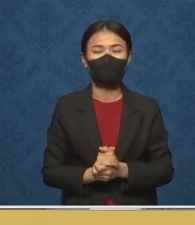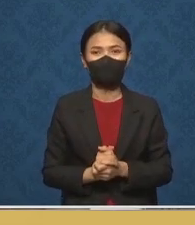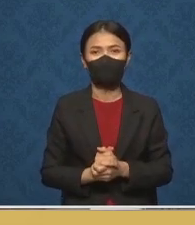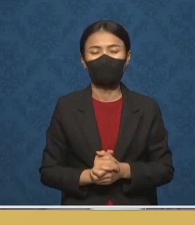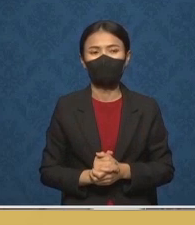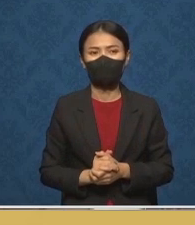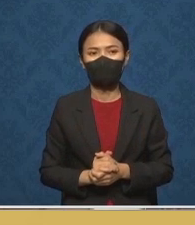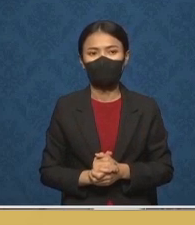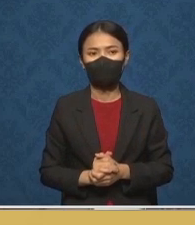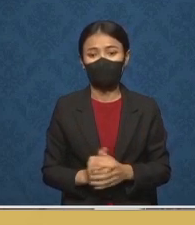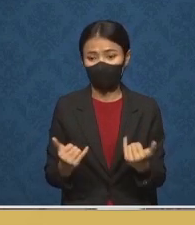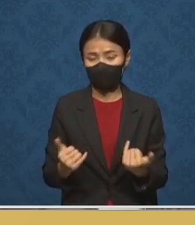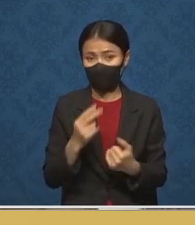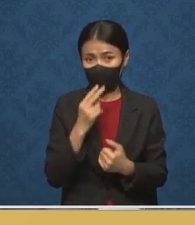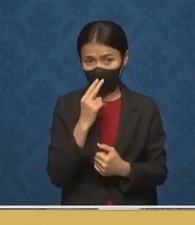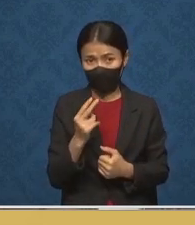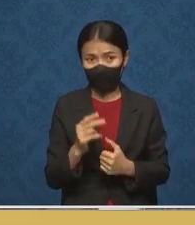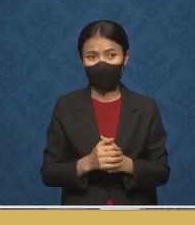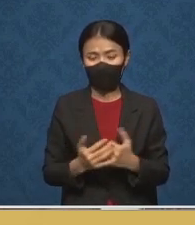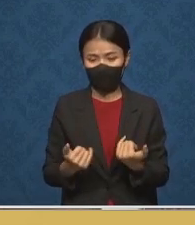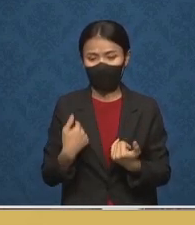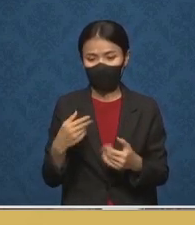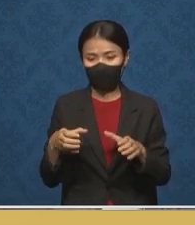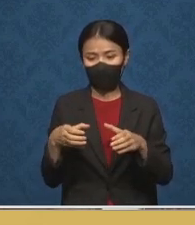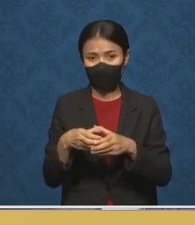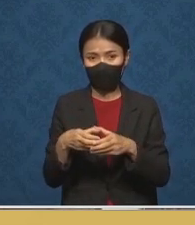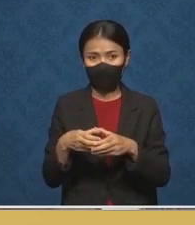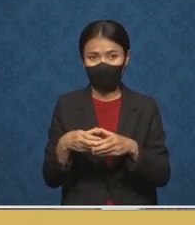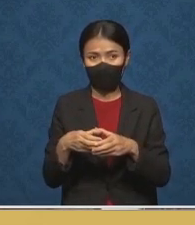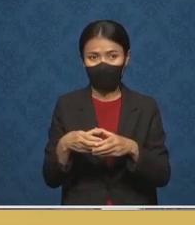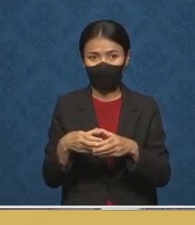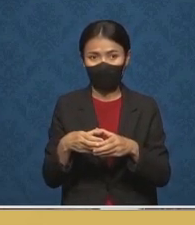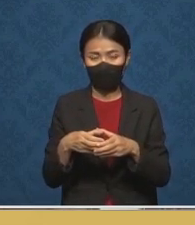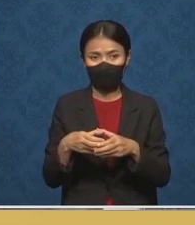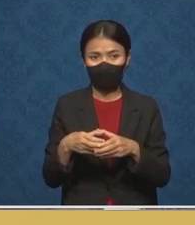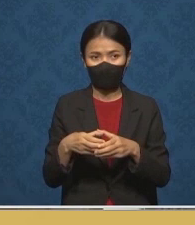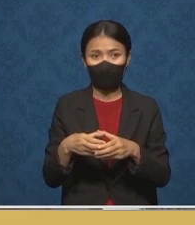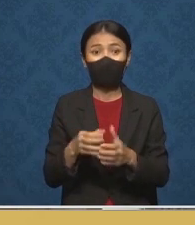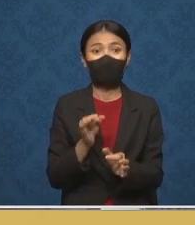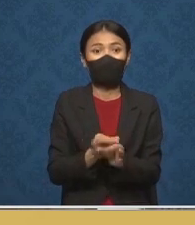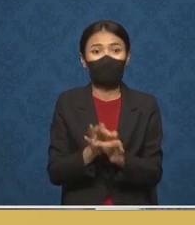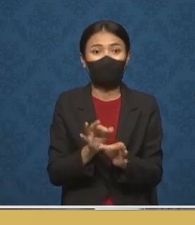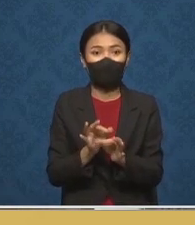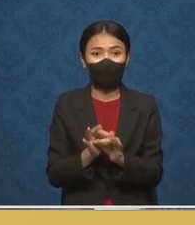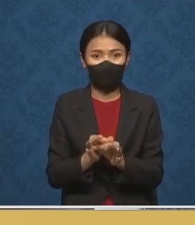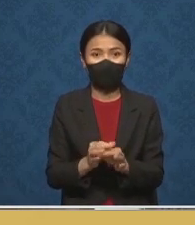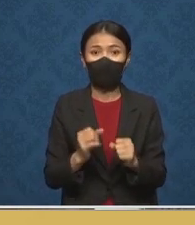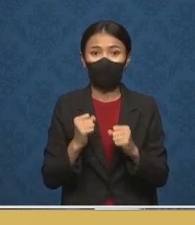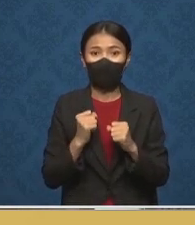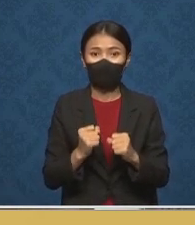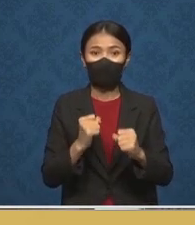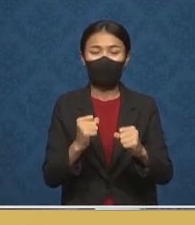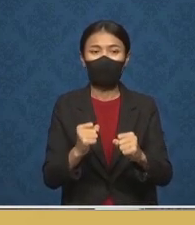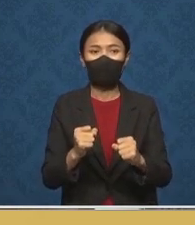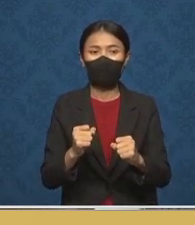ว่ามีกลุ่มผมไม่เอ่ยชื่อนะฮะมีกลุ่มธนาคารเนี่ยพยายามจะผลักดันเรื่